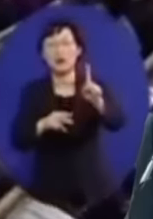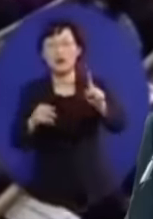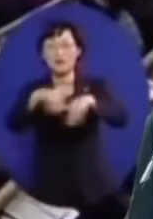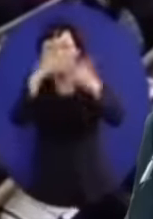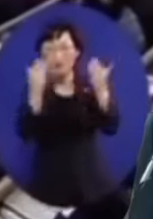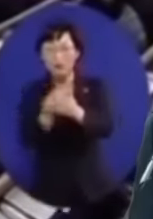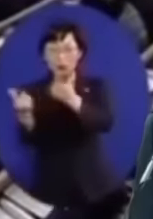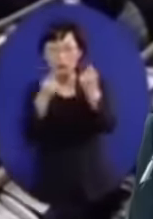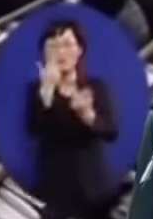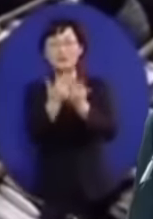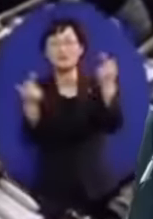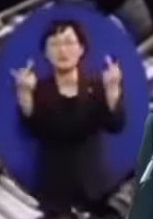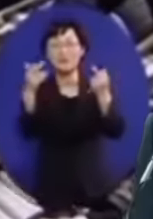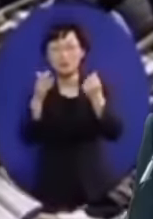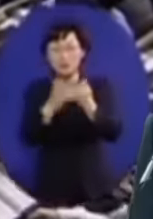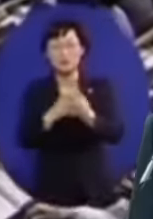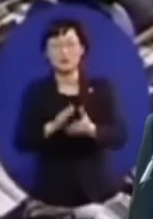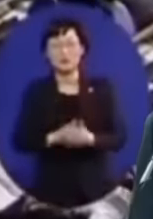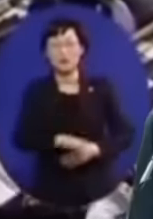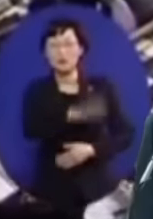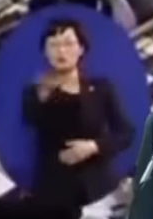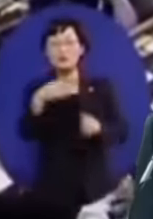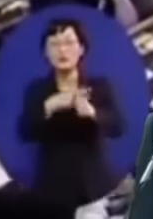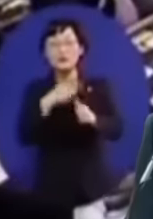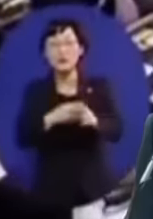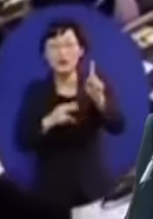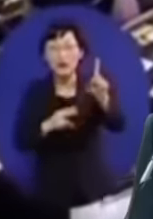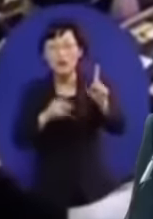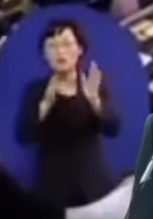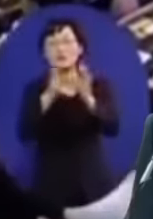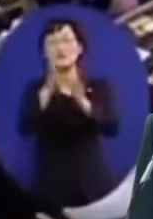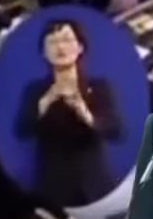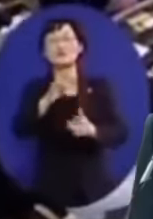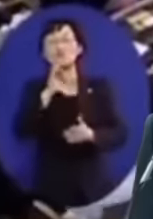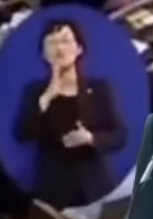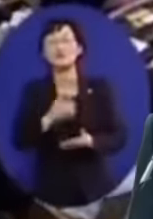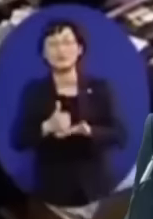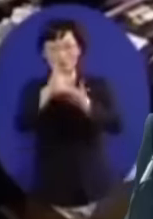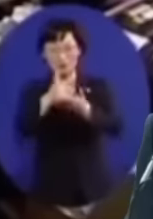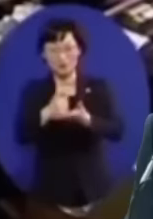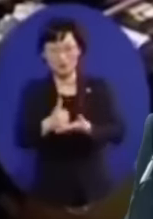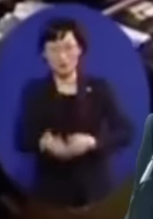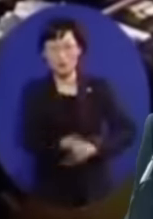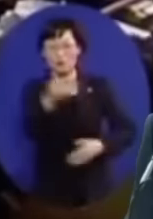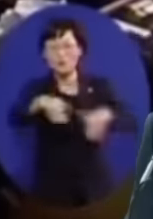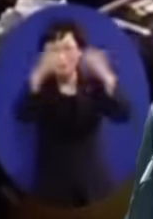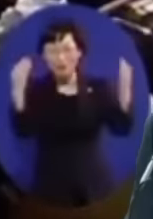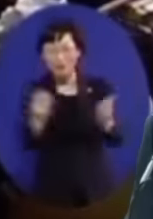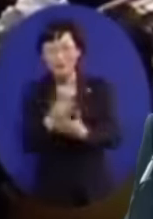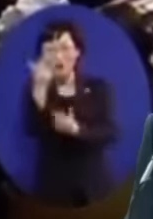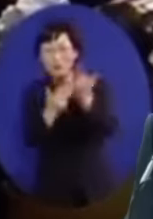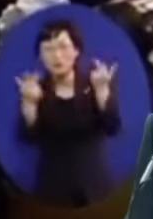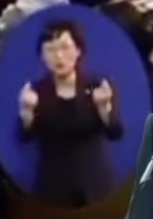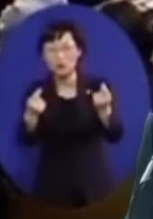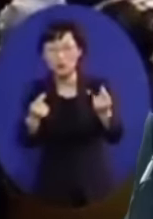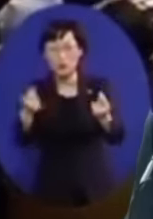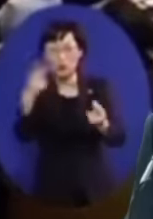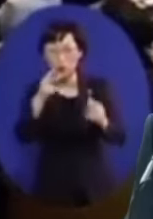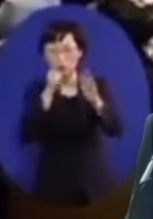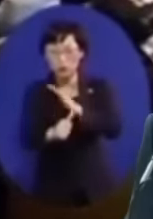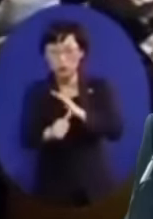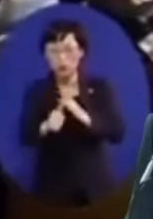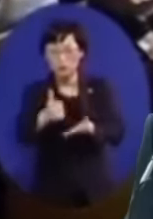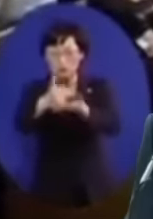형제니라. 우리의 선생은 하나 예수님밖에 안 계십니다. 그러면 다 형제입니다. 또한 지도자라 칭함을 받지 말라.